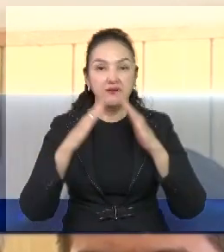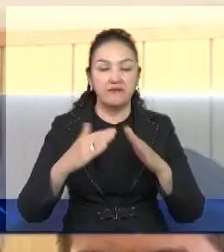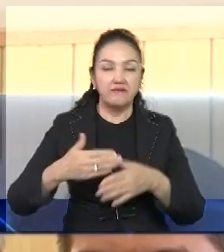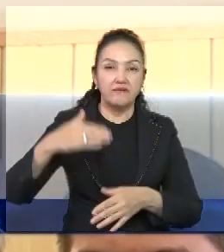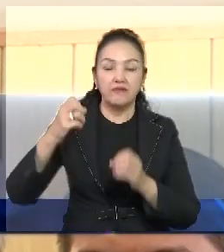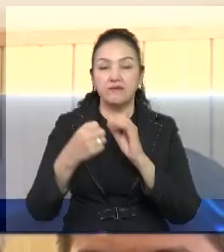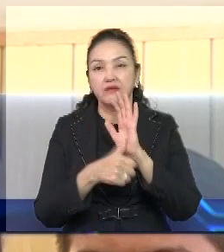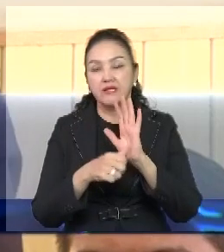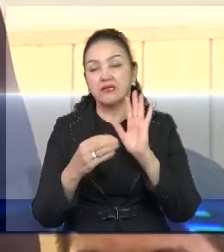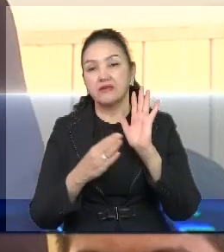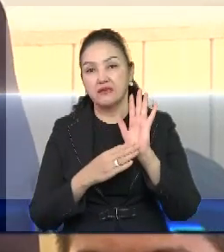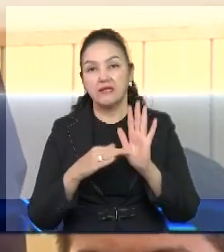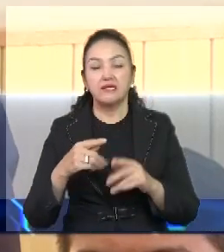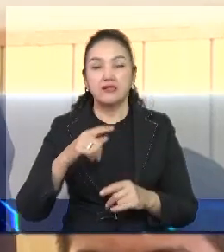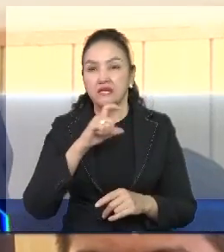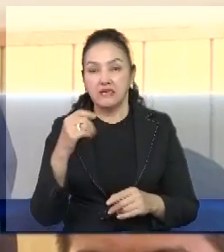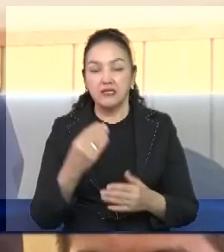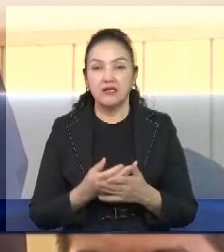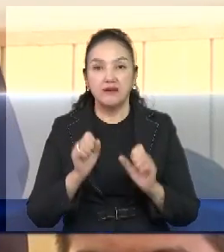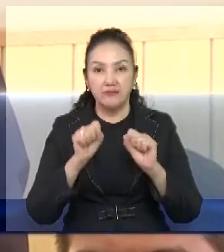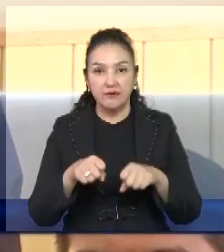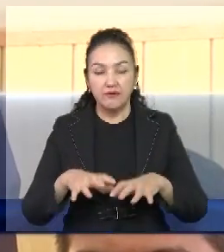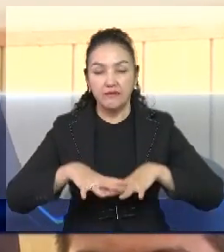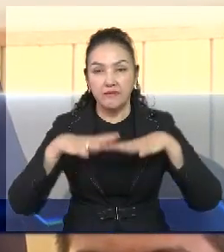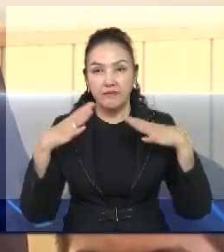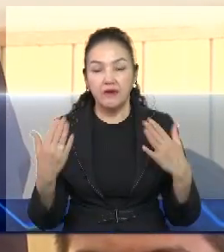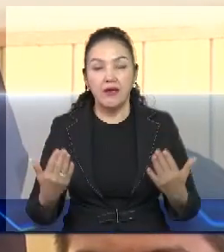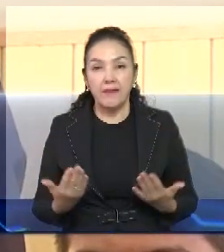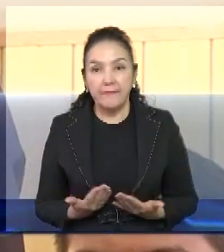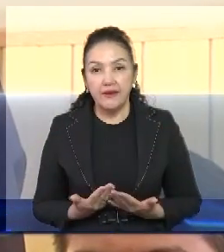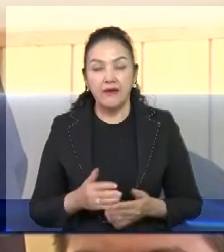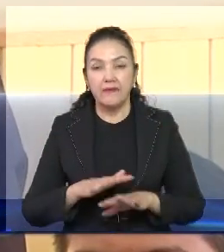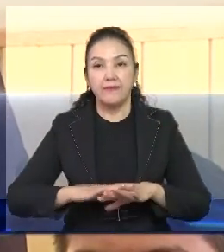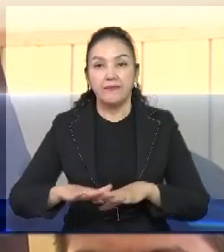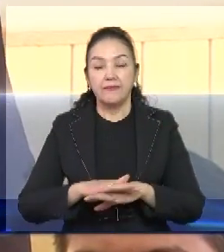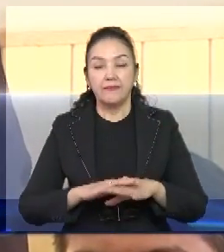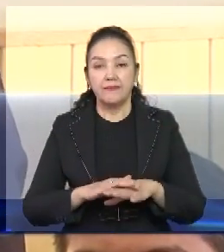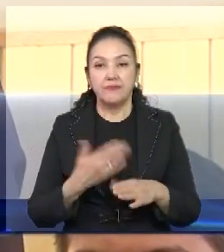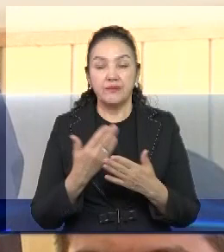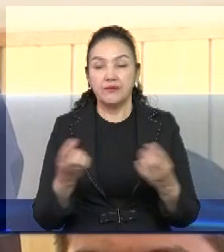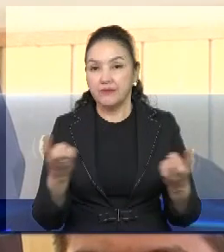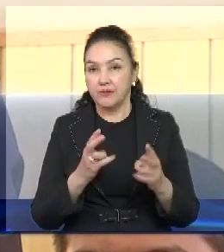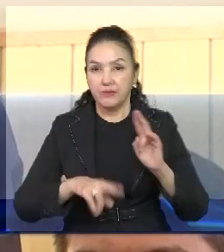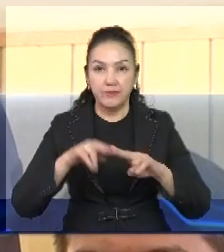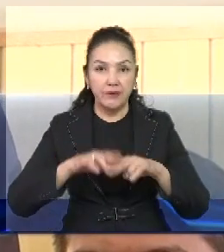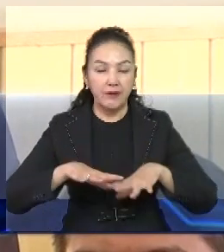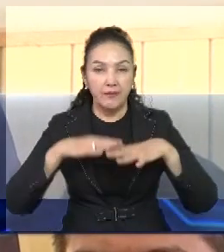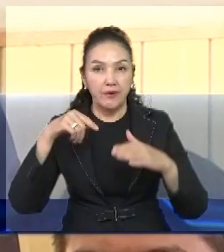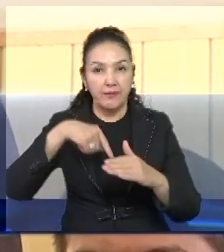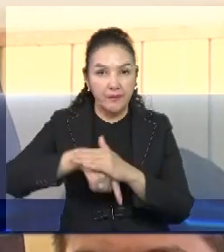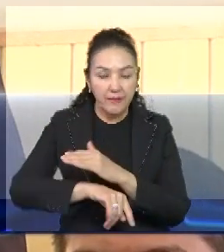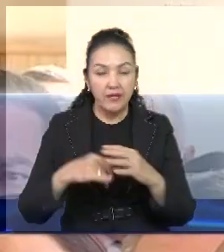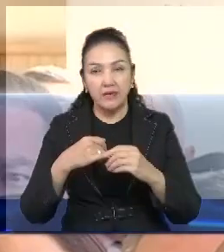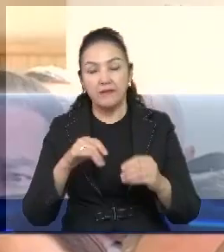высотой 16-19 это тоже позволит увеличить объемы обеспечения населения жильем тоже нужно строить и больше подземных